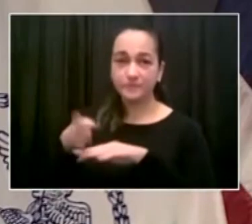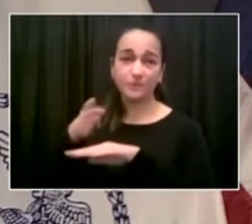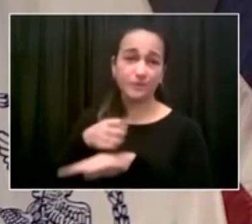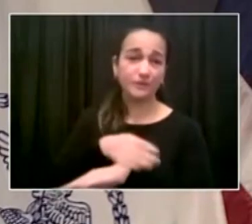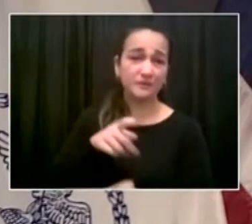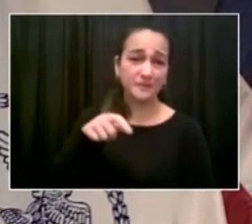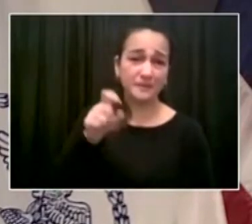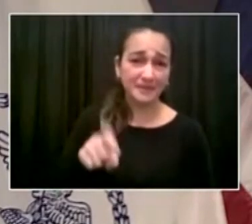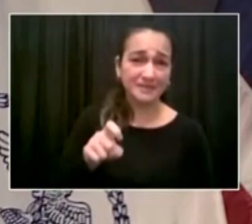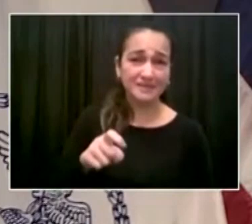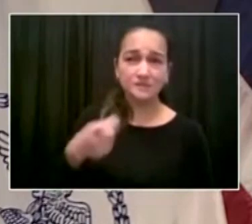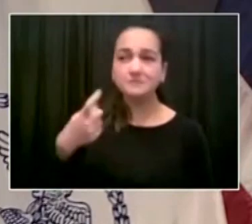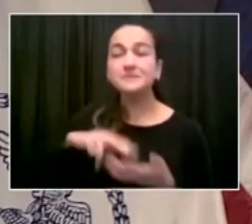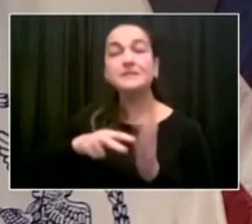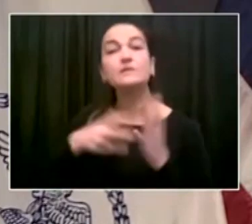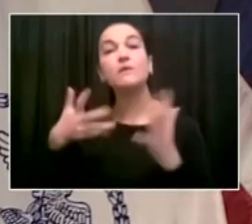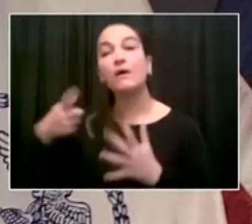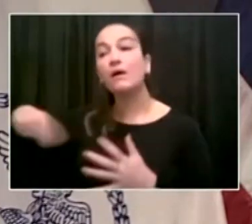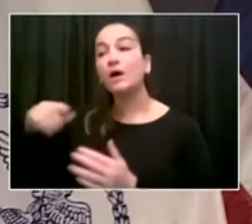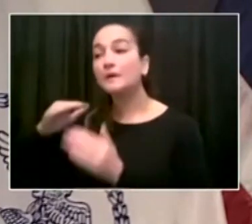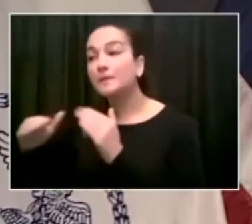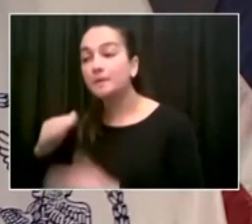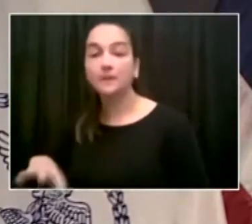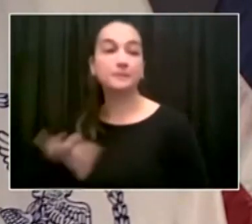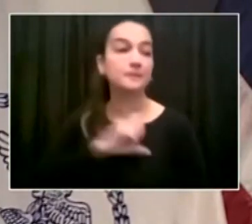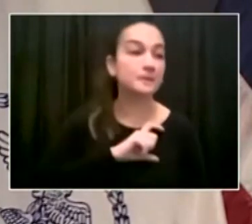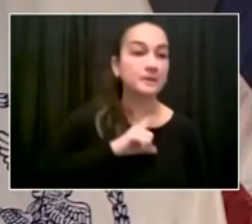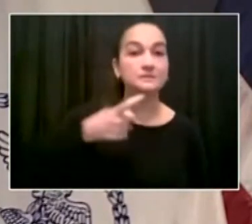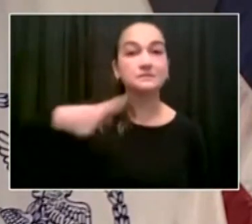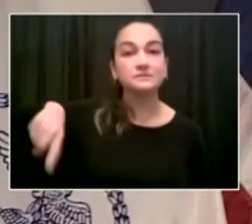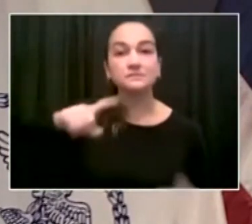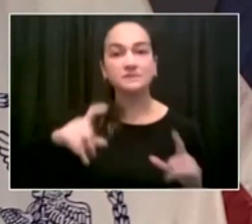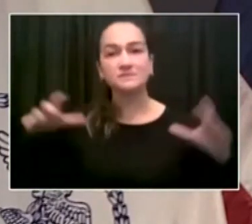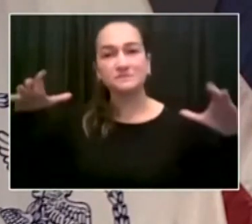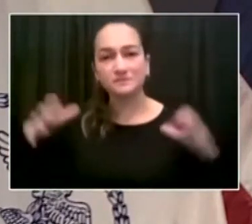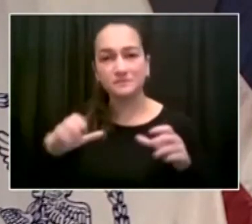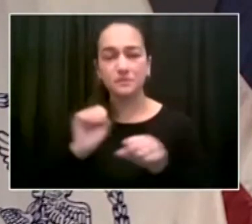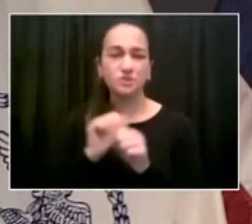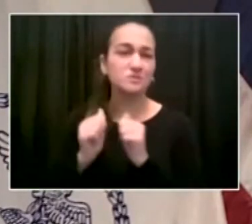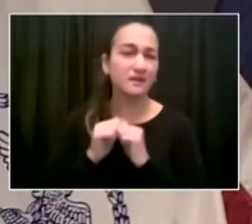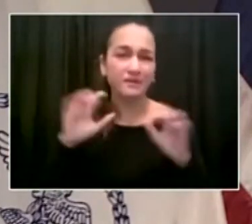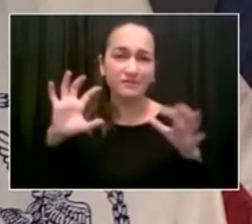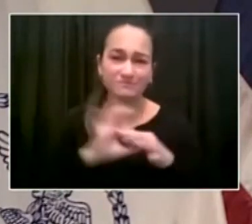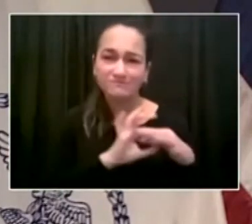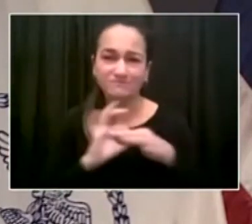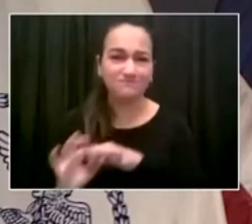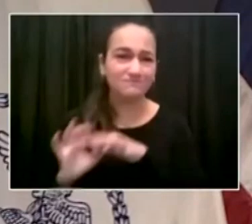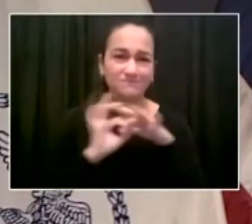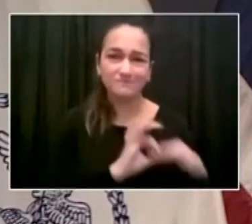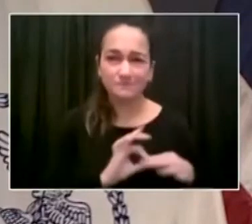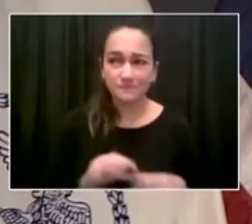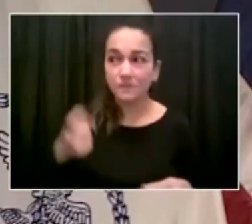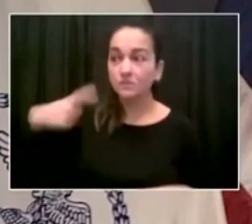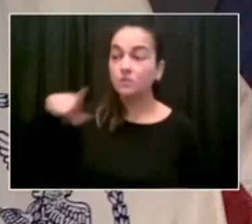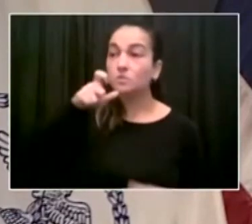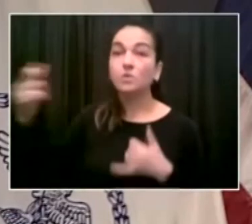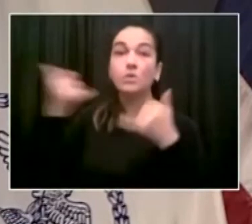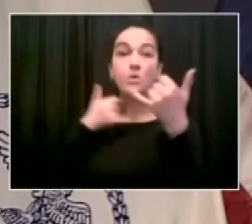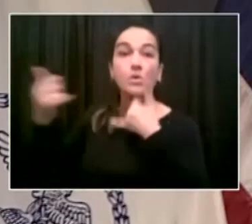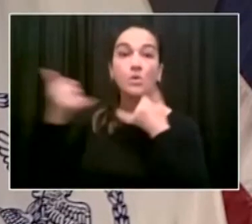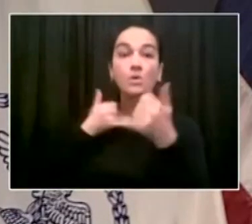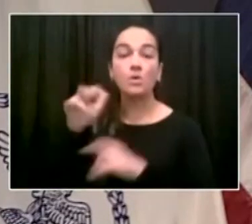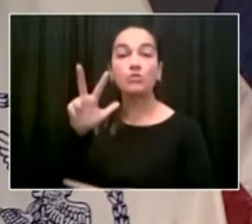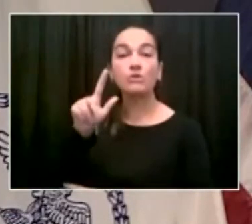이를 브리핑 자리에서 수사 부의 보고서에 대해 핵심이 문학 됐다며 부적응 카다 고 비난 옷은 양 시장은